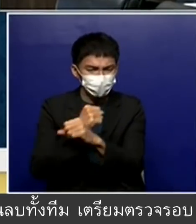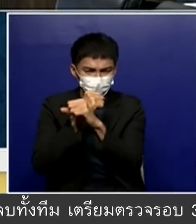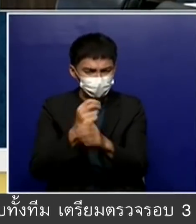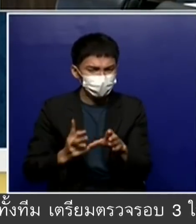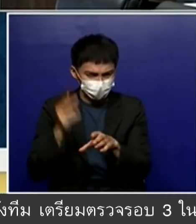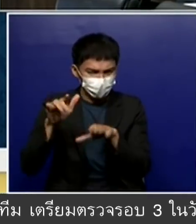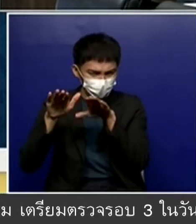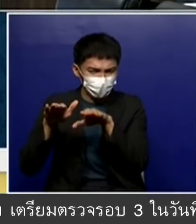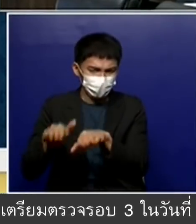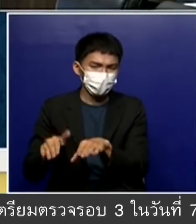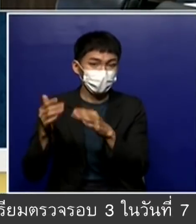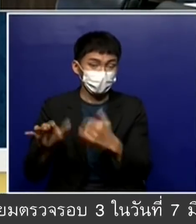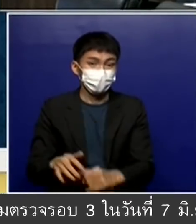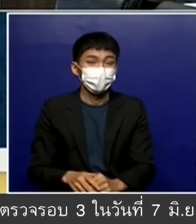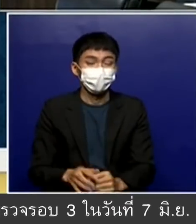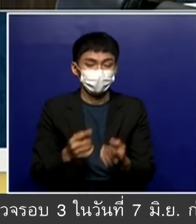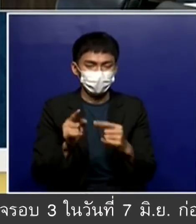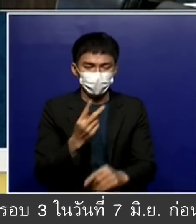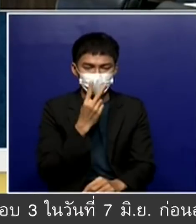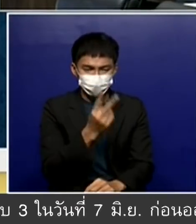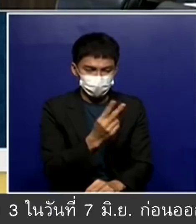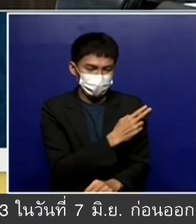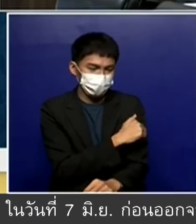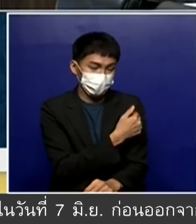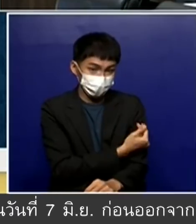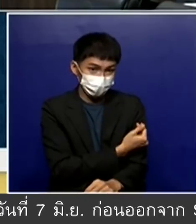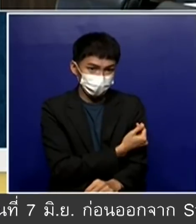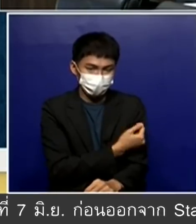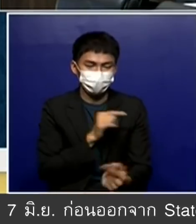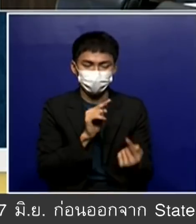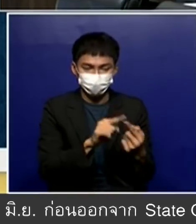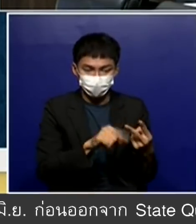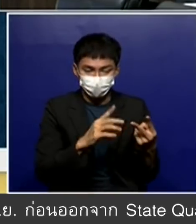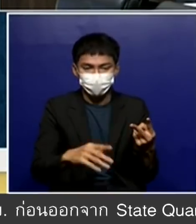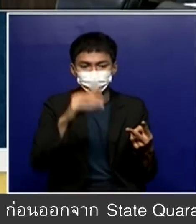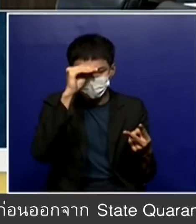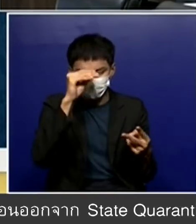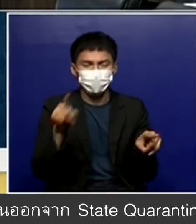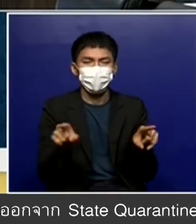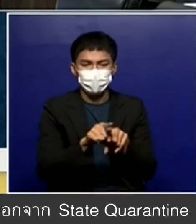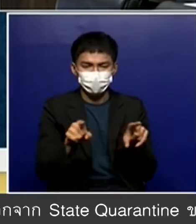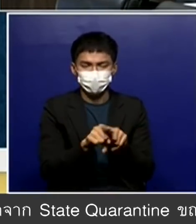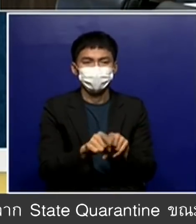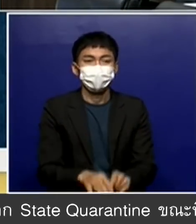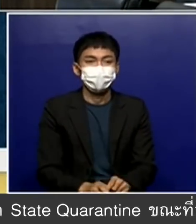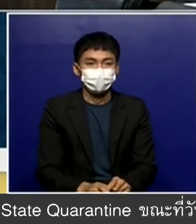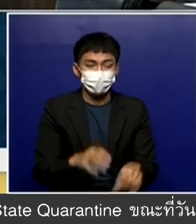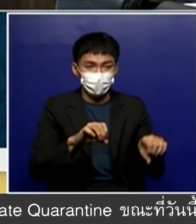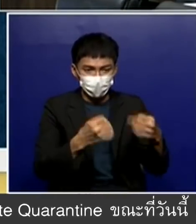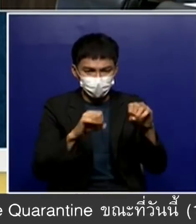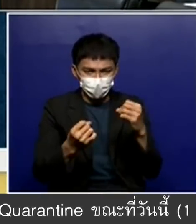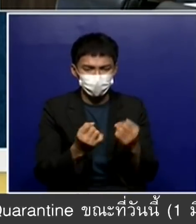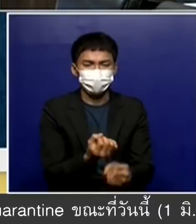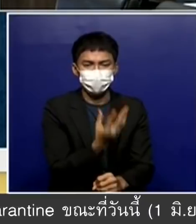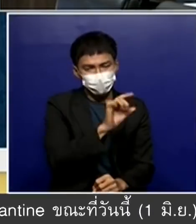นะแต่พอมาดูงบสาธารณสุขและงบการศึกษากลับถูกปรับลดลงมากกว่างบสาธารณสุขที่จำเป็น